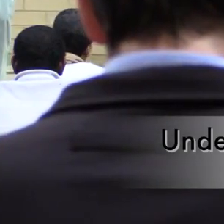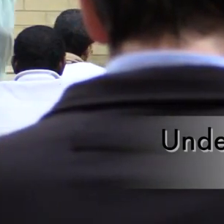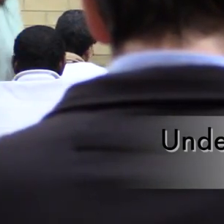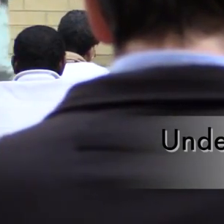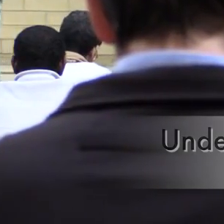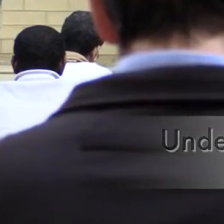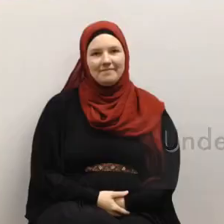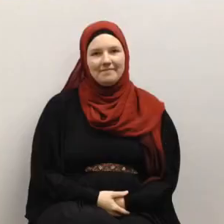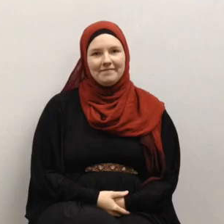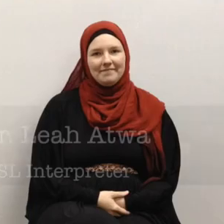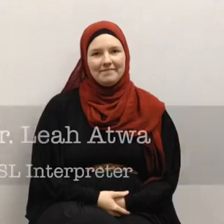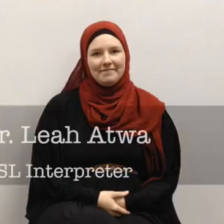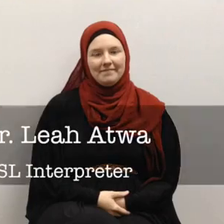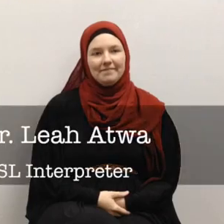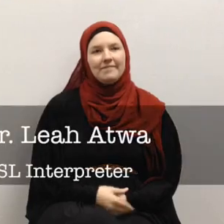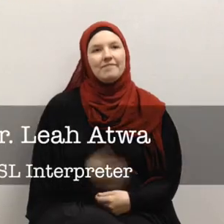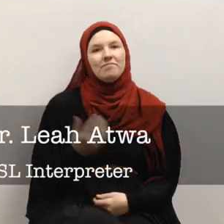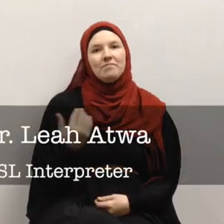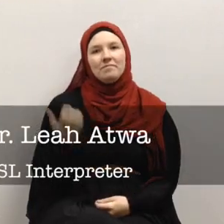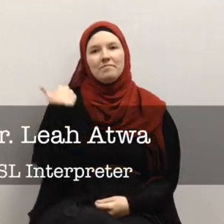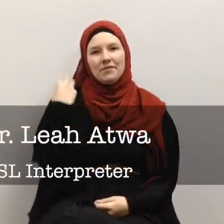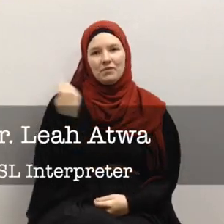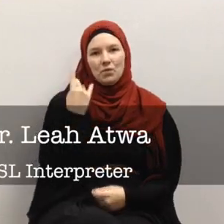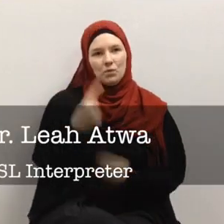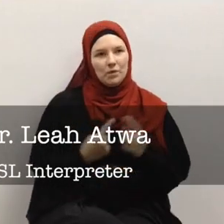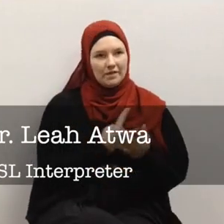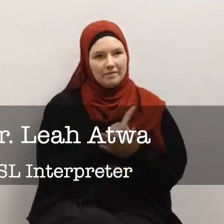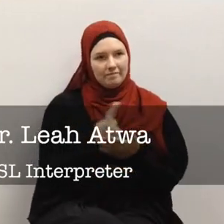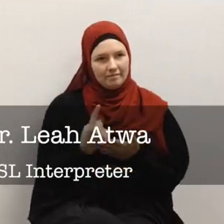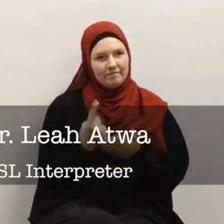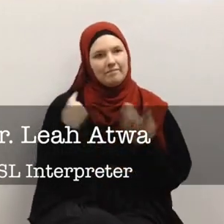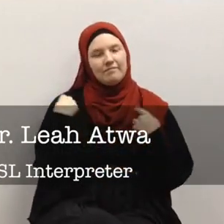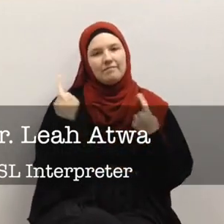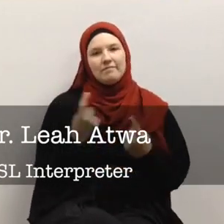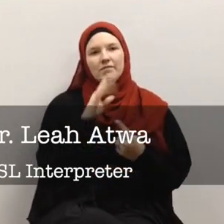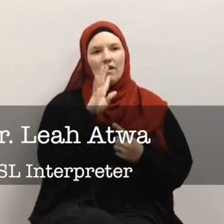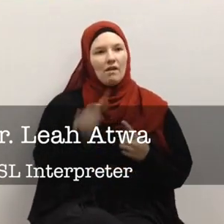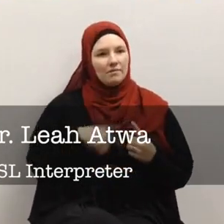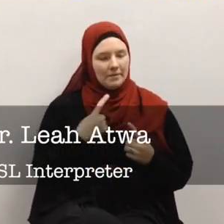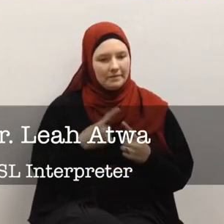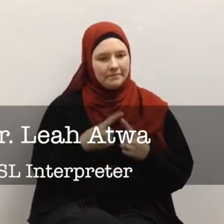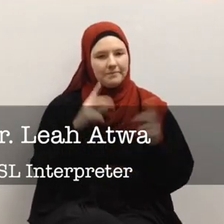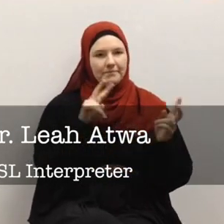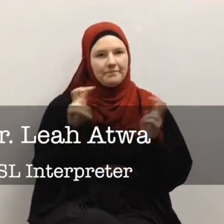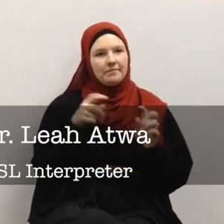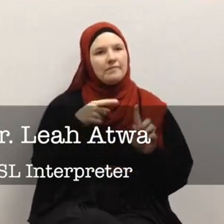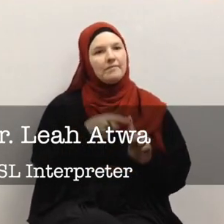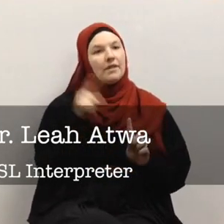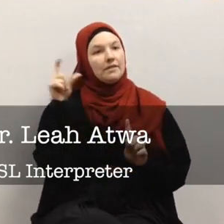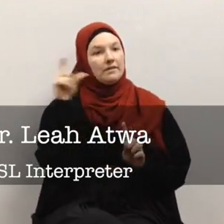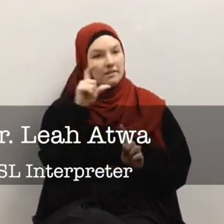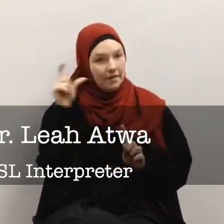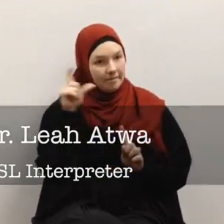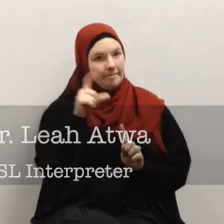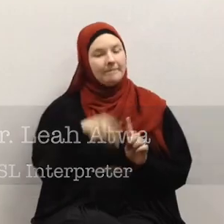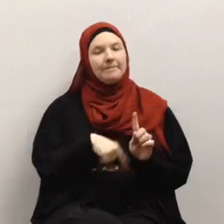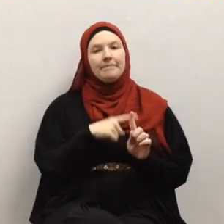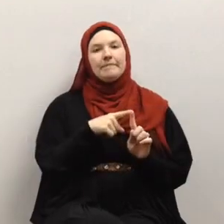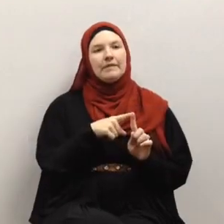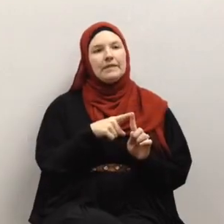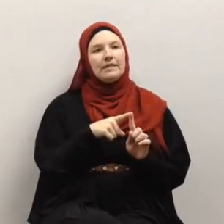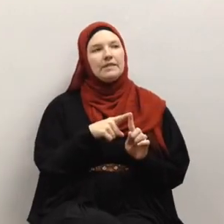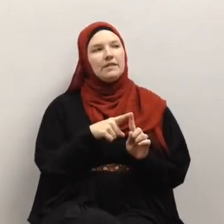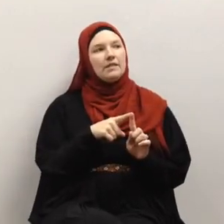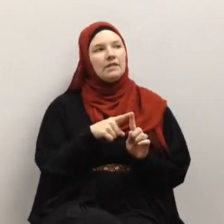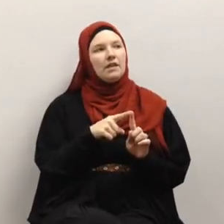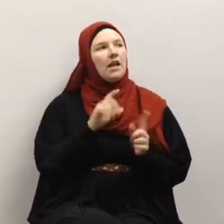آمين. In the past few weeks, we have been talking about Islam and its